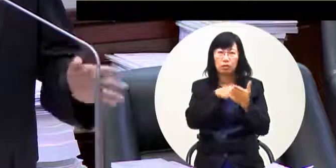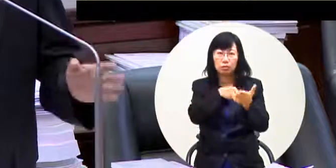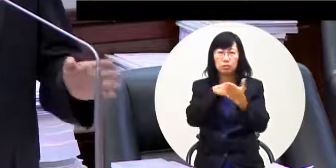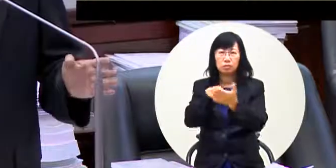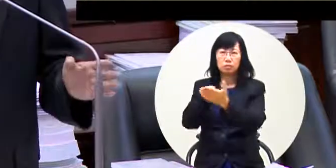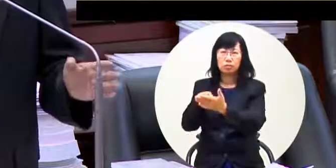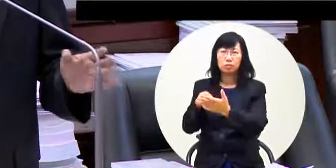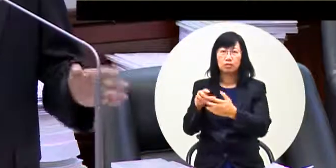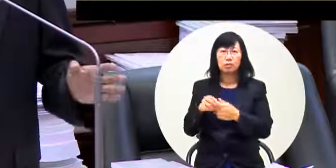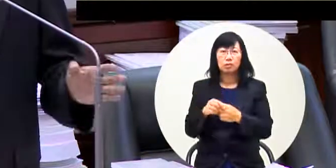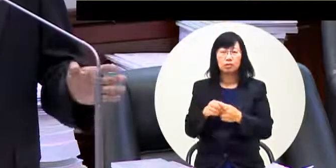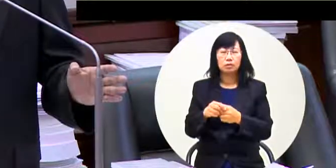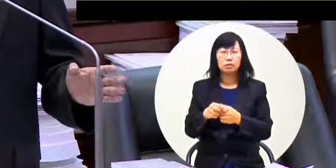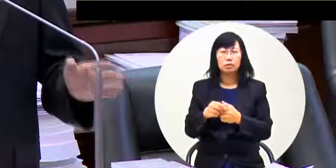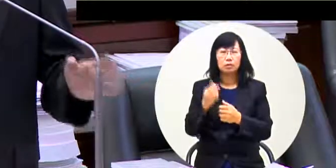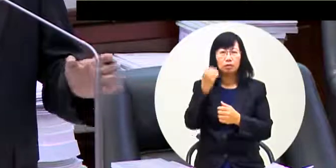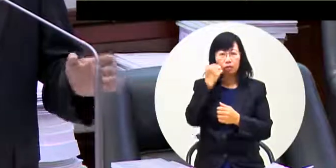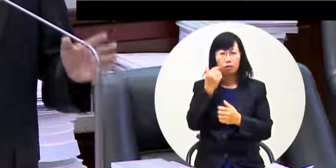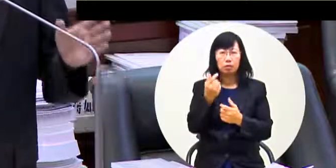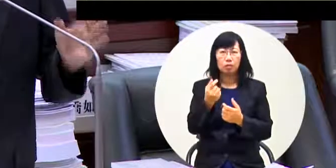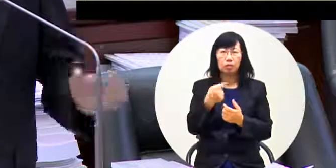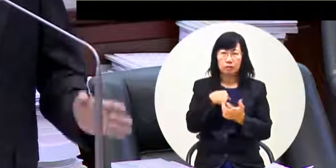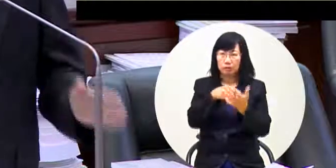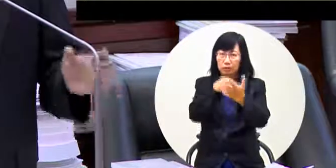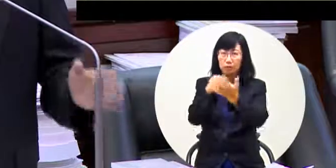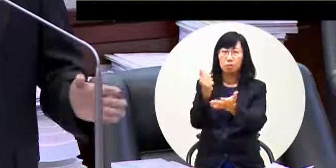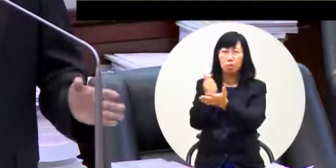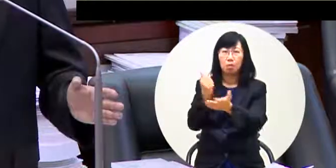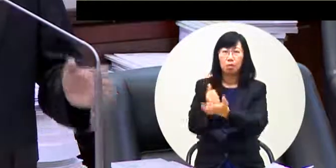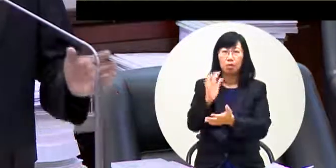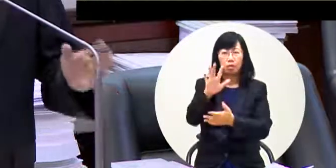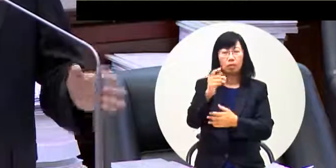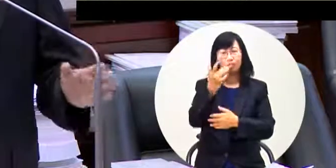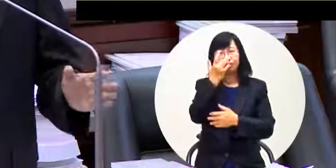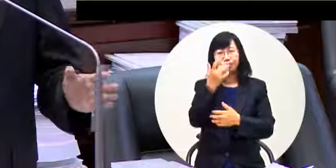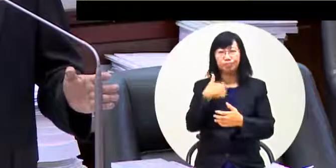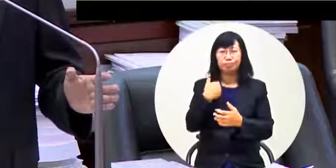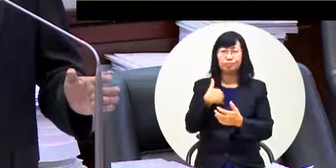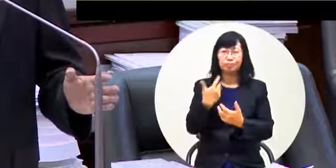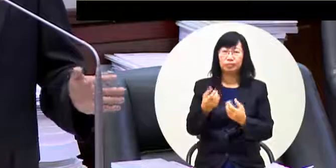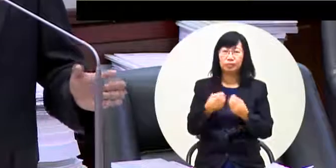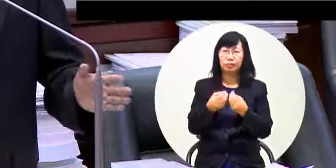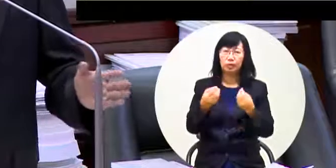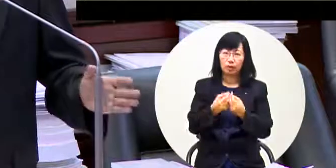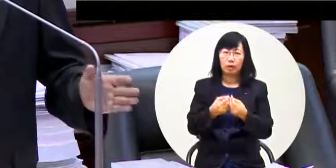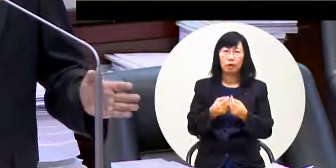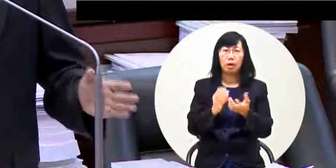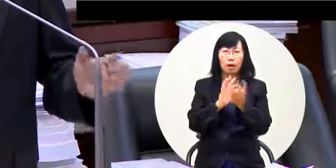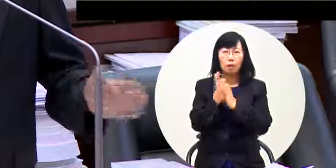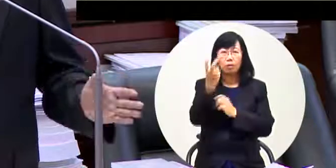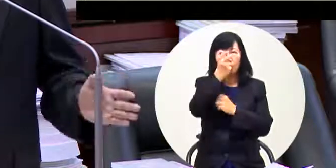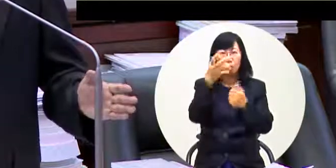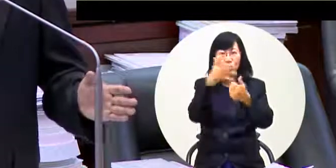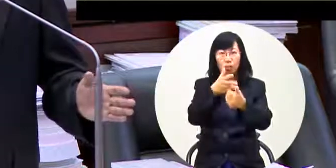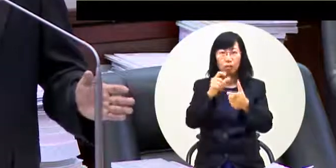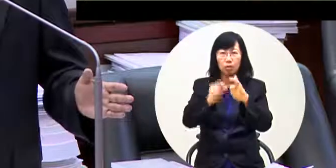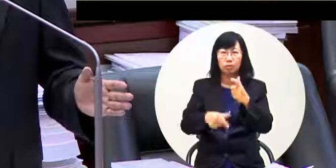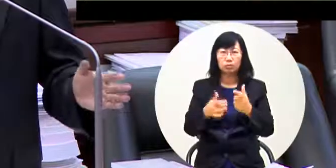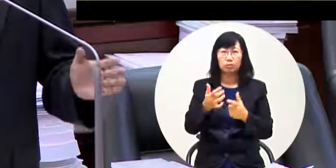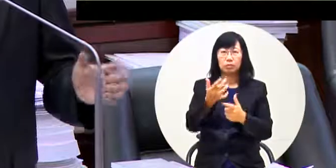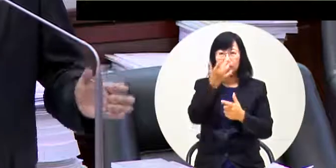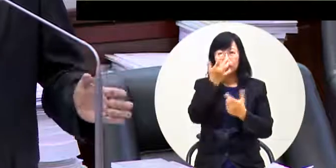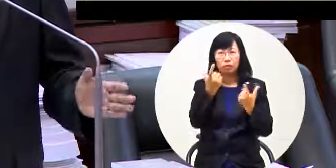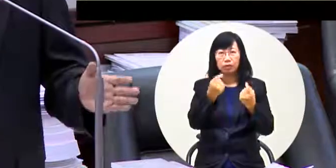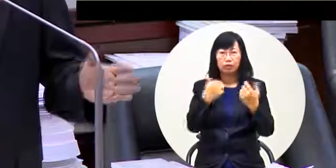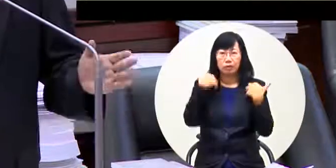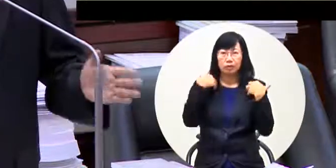知道怎么办，半年也好，甚至跟不会的顾问公司用到一年也好，非常非常的繁琐。